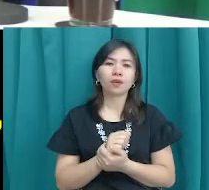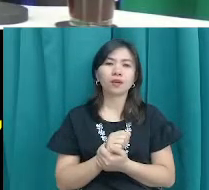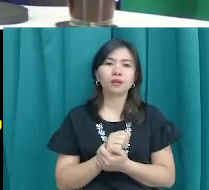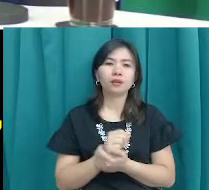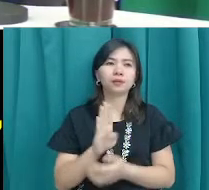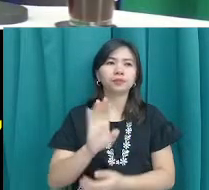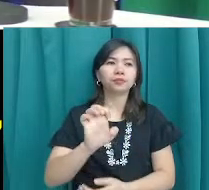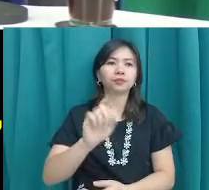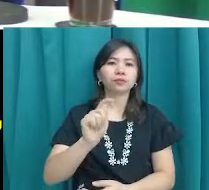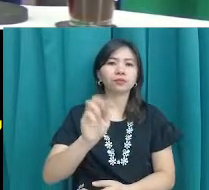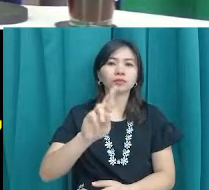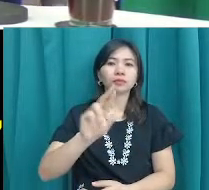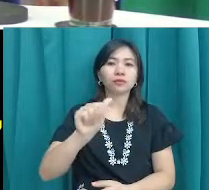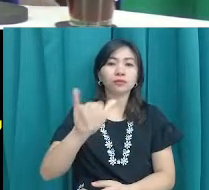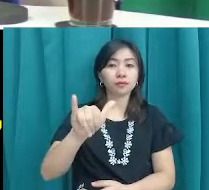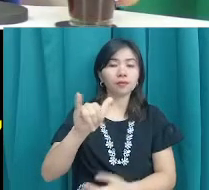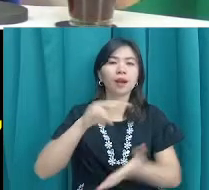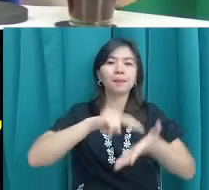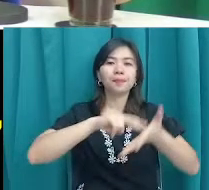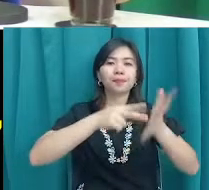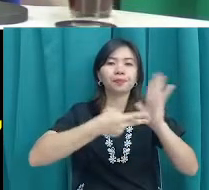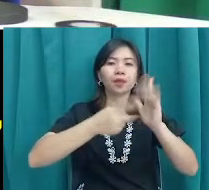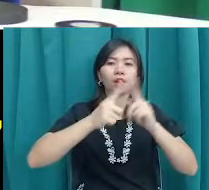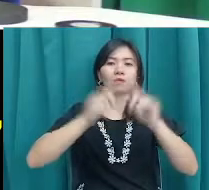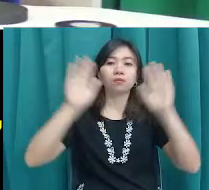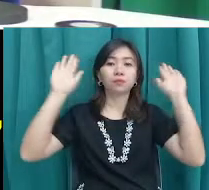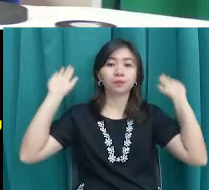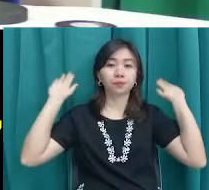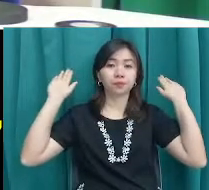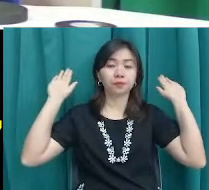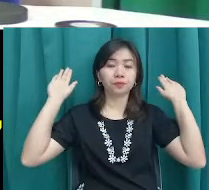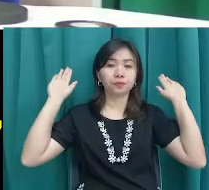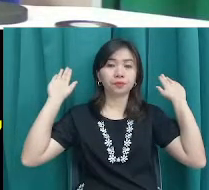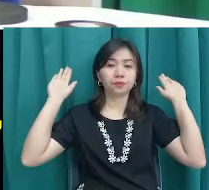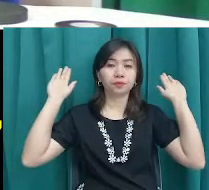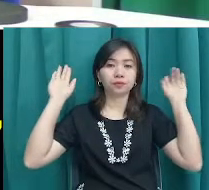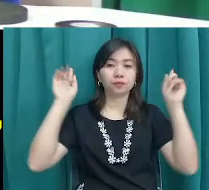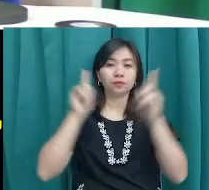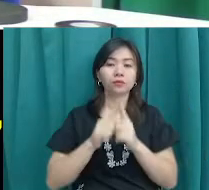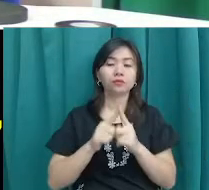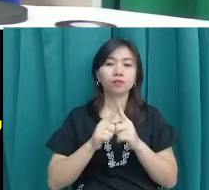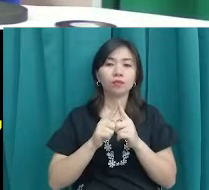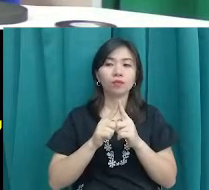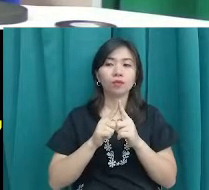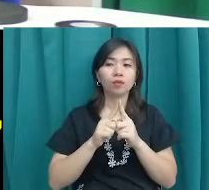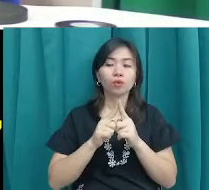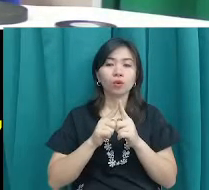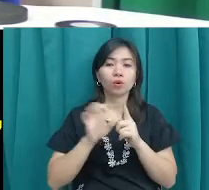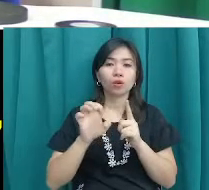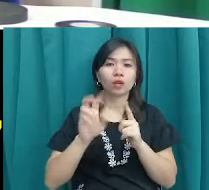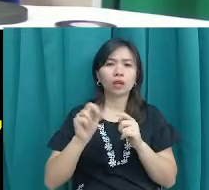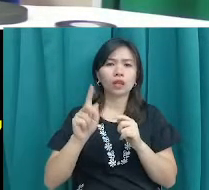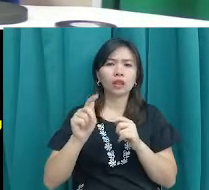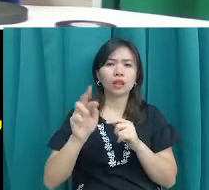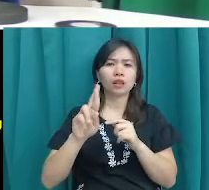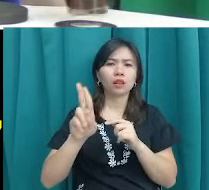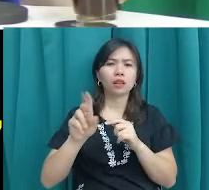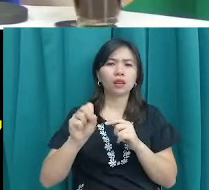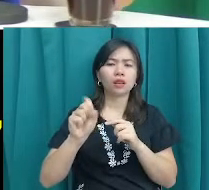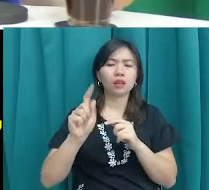pag-betray, it means to surrender. You see? To surrender. To entrust. You see?